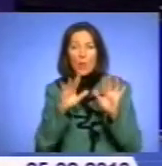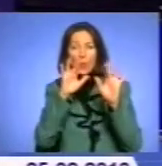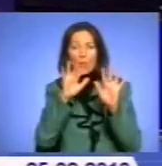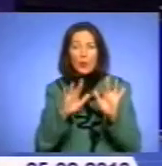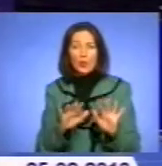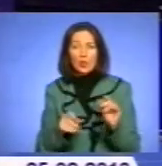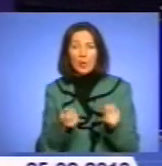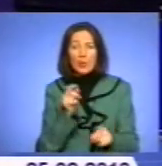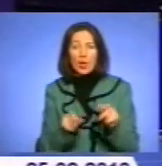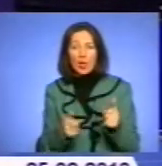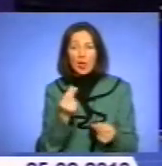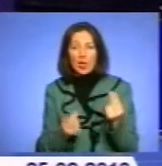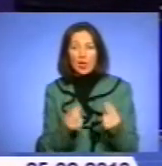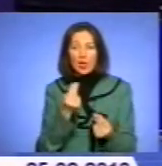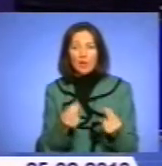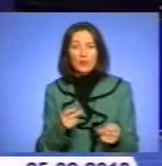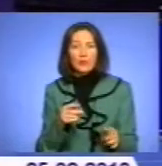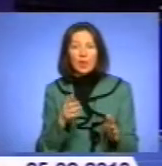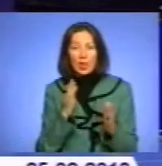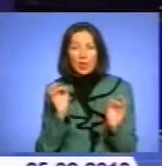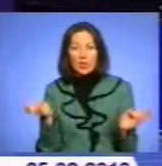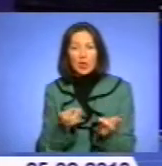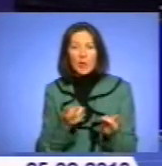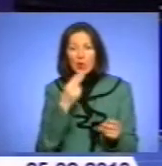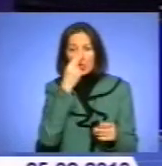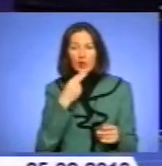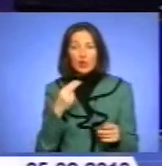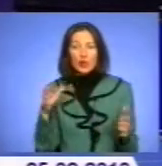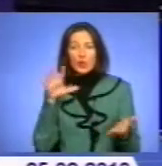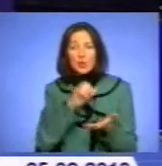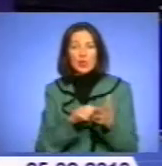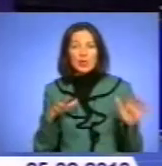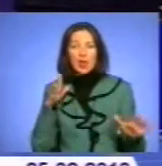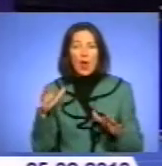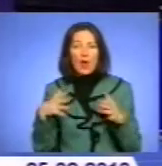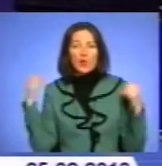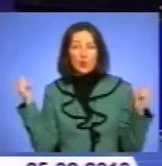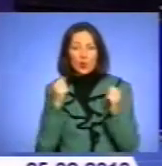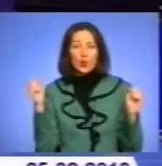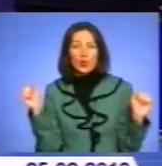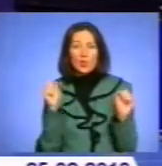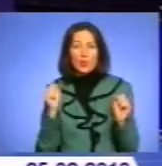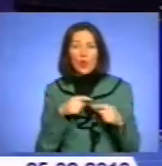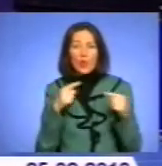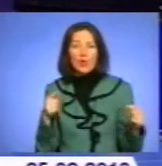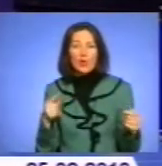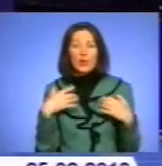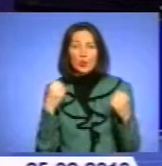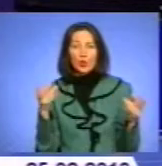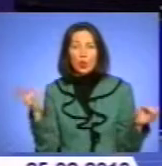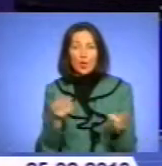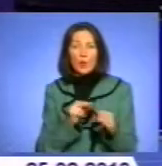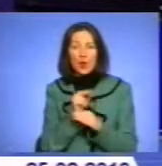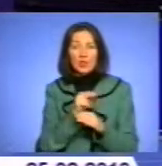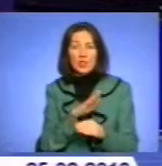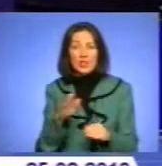один. Звичку займатися фізкультурою та зимовими видами спорту треба прищеплювати дітям з перших років життя. І